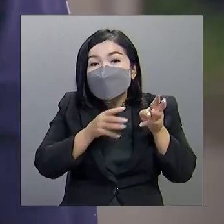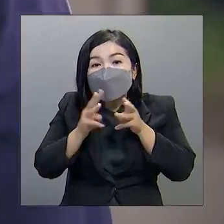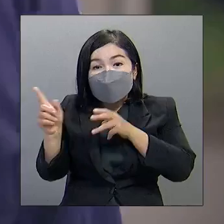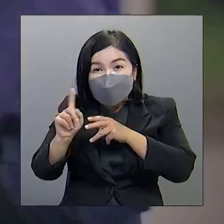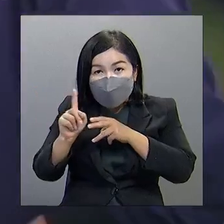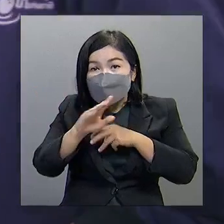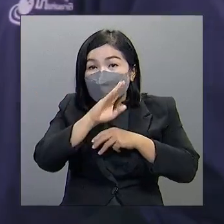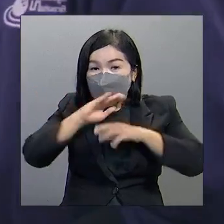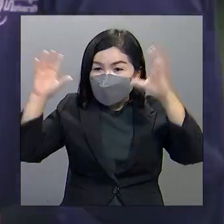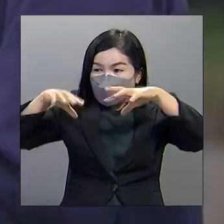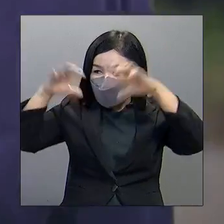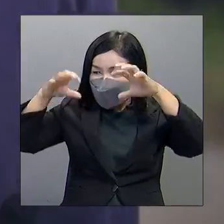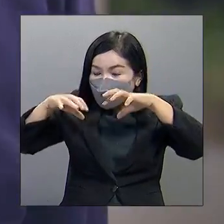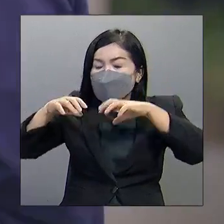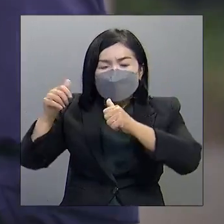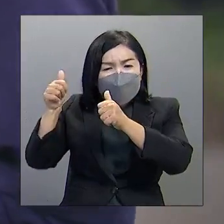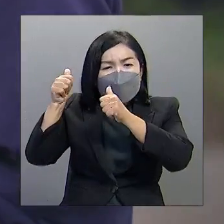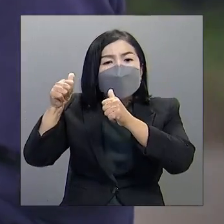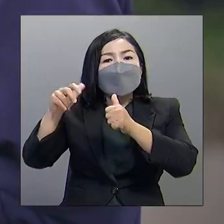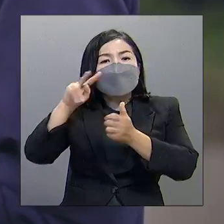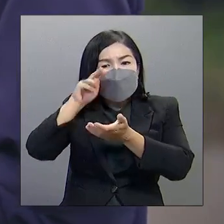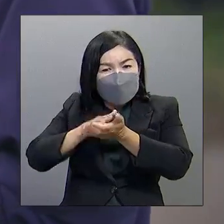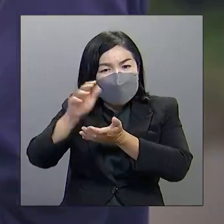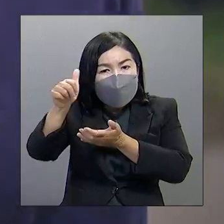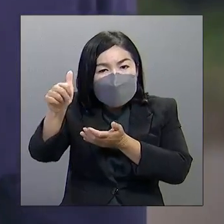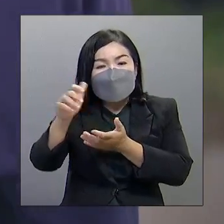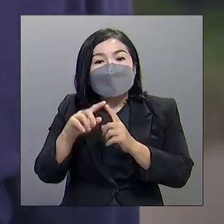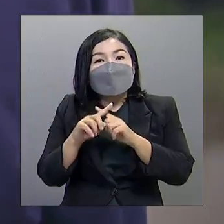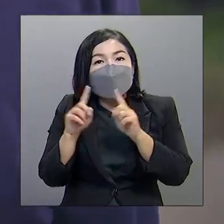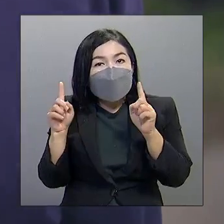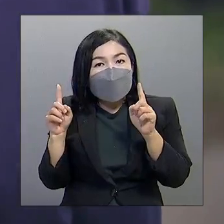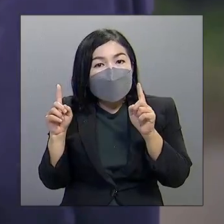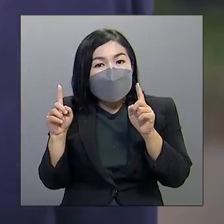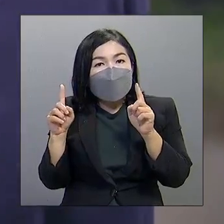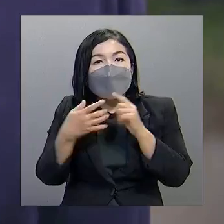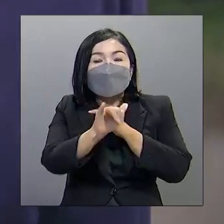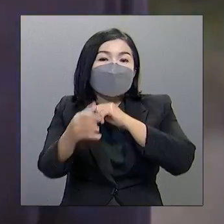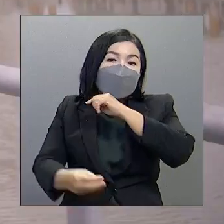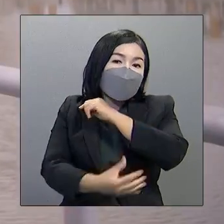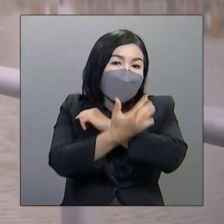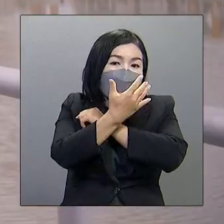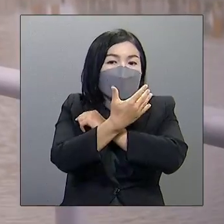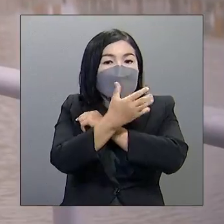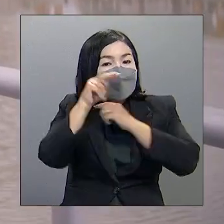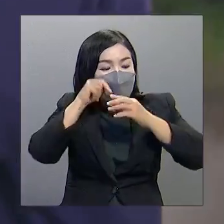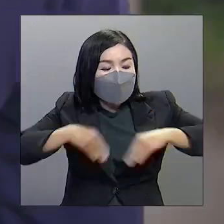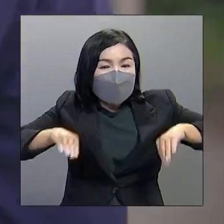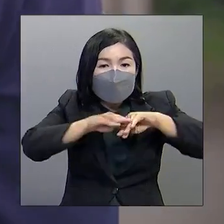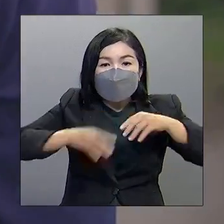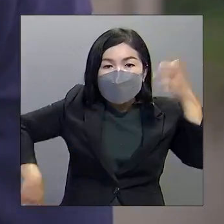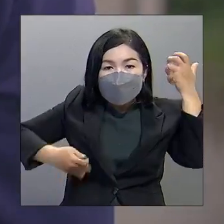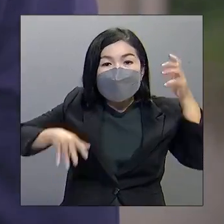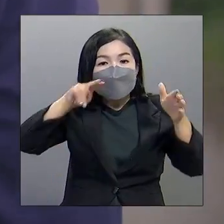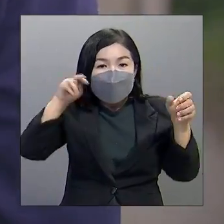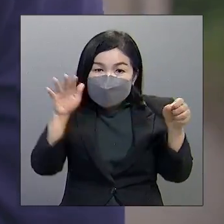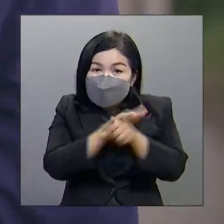ำได้ดีกว่าปีที่แล้วแต่ถึงกระนั้นก็ตามนะครับก็ยังมีโอกาสที่เขื่อนป่าสักเนี่ยอาจจะน้ำเต็มเขื่อนได้ดังนั้นแผน